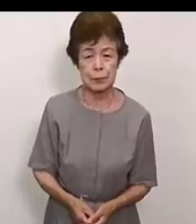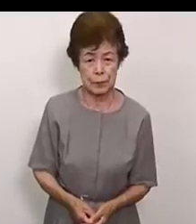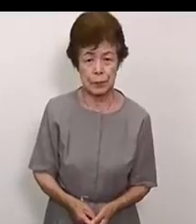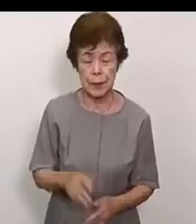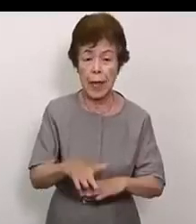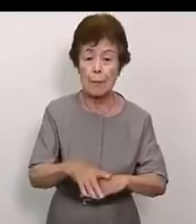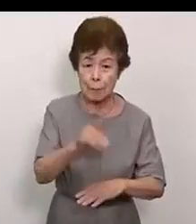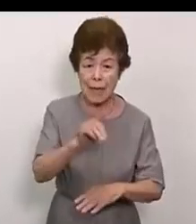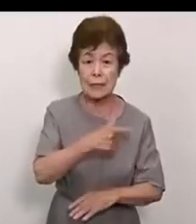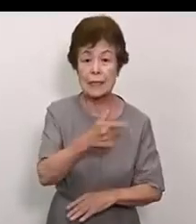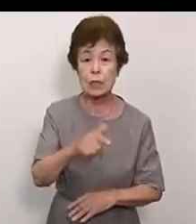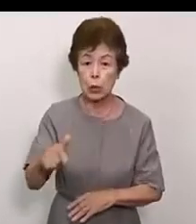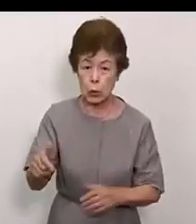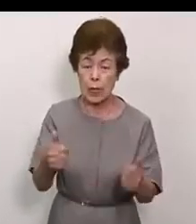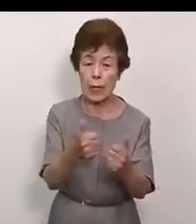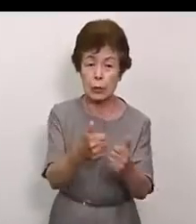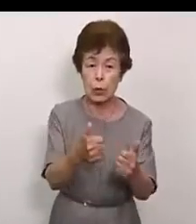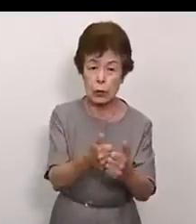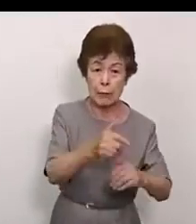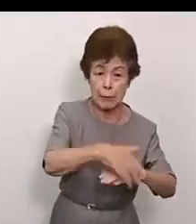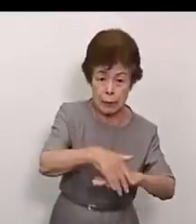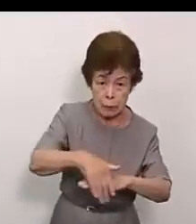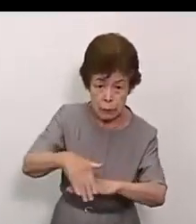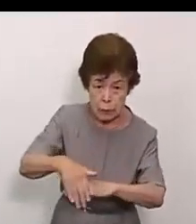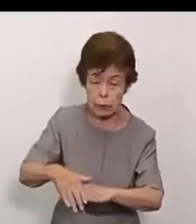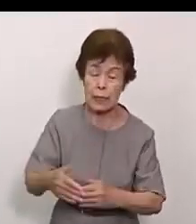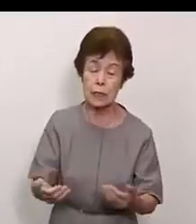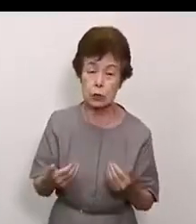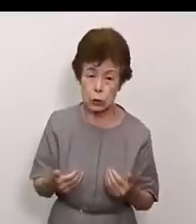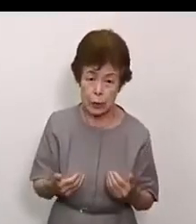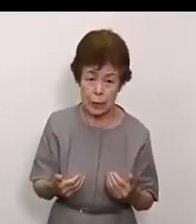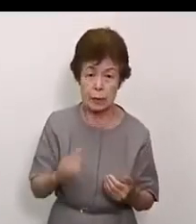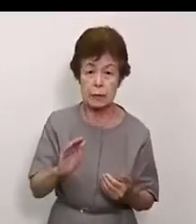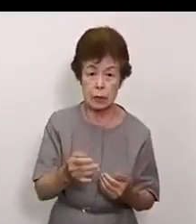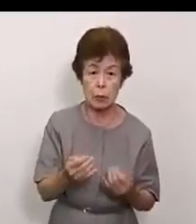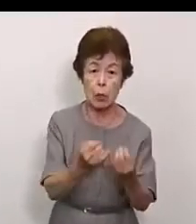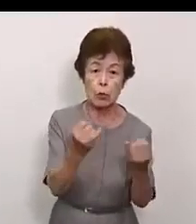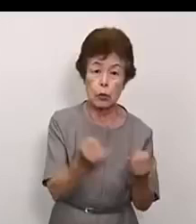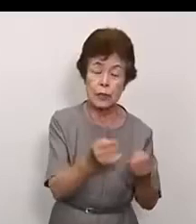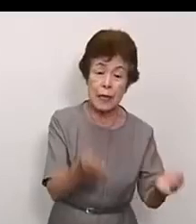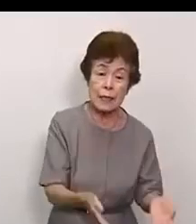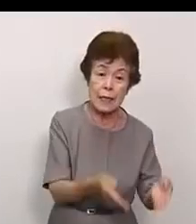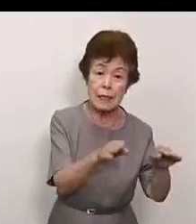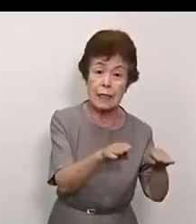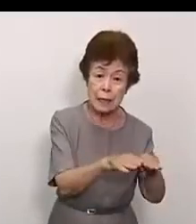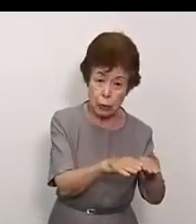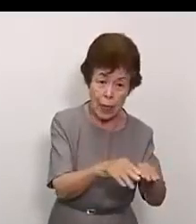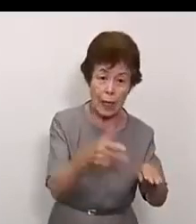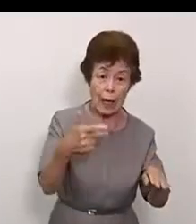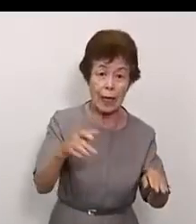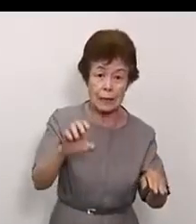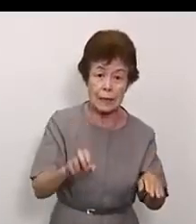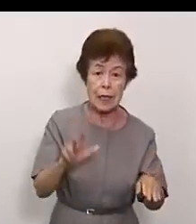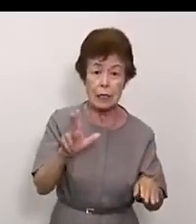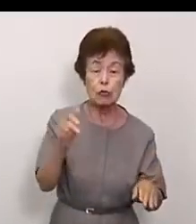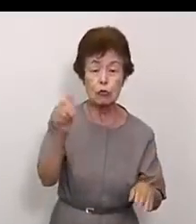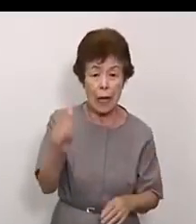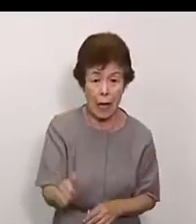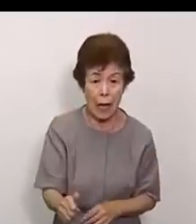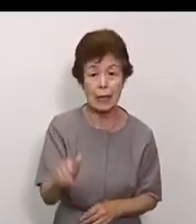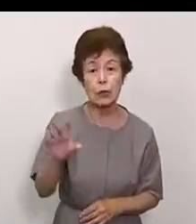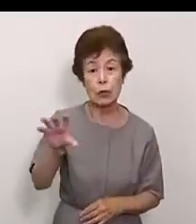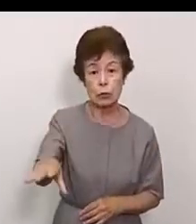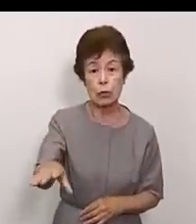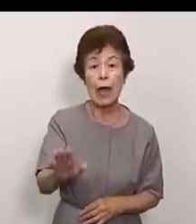まずいろんな相談窓口は必要だと思いますけど、今その女性センターとかシェルターっていうのがあるんですけど、そ